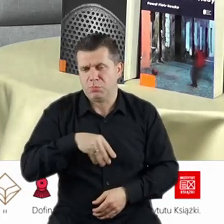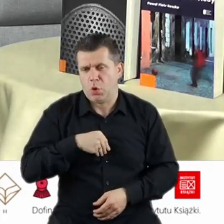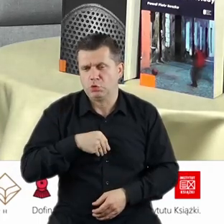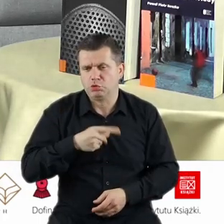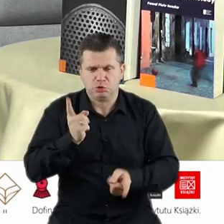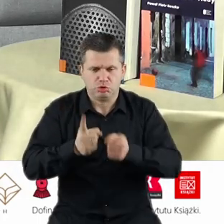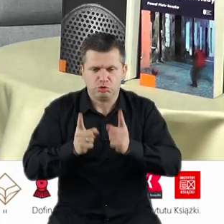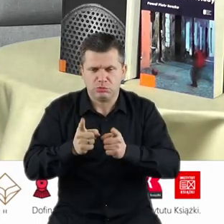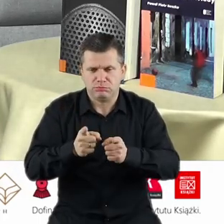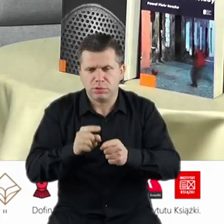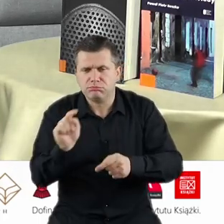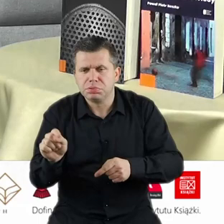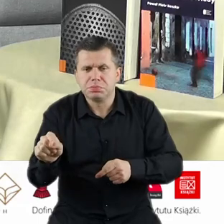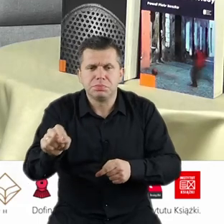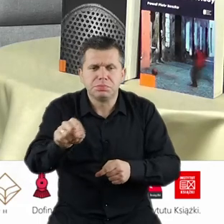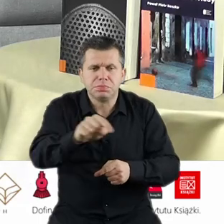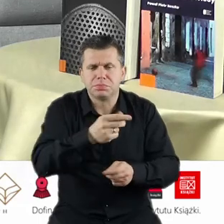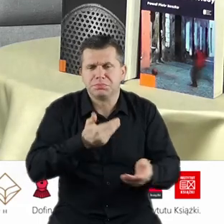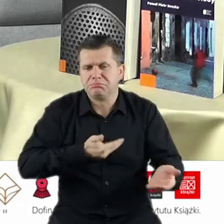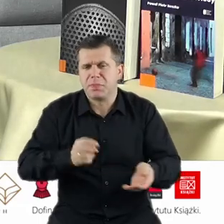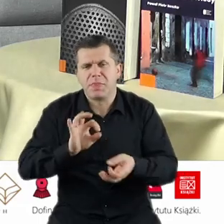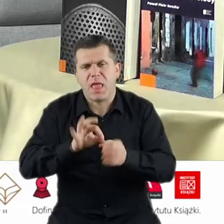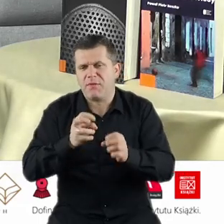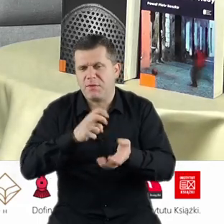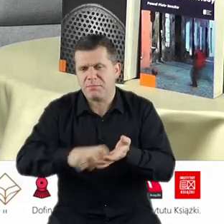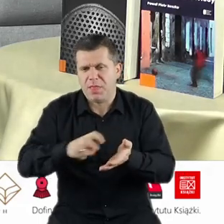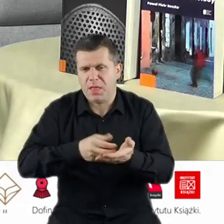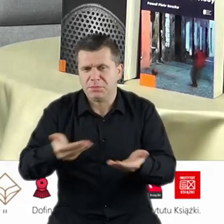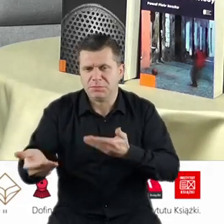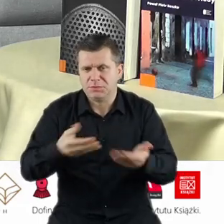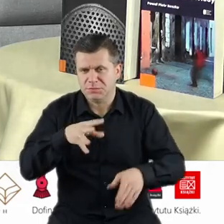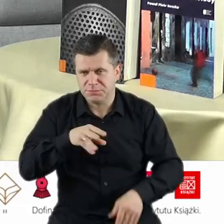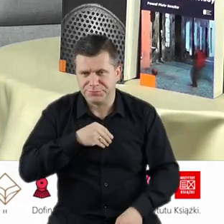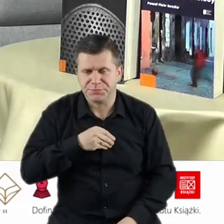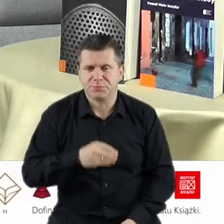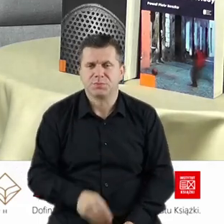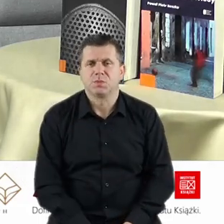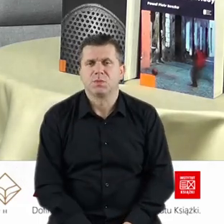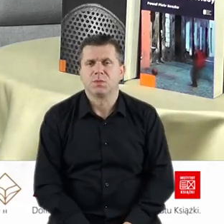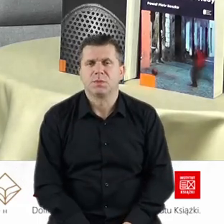skąd można było w miarę szybko dostać się do Bełżca na nogach,